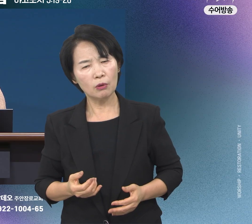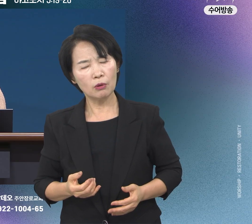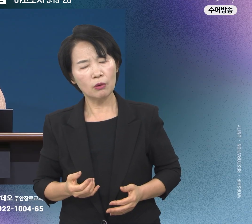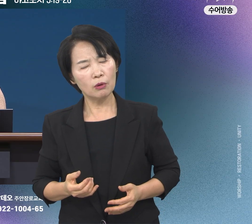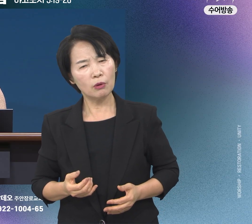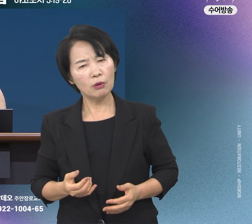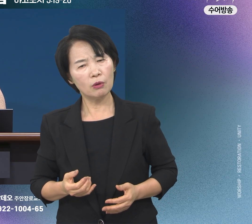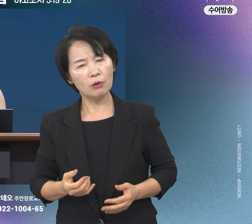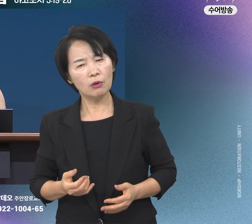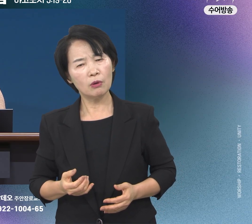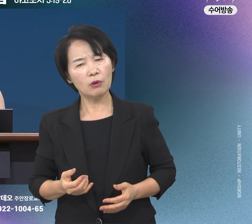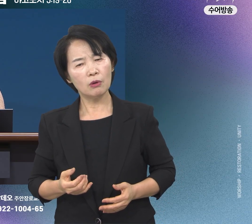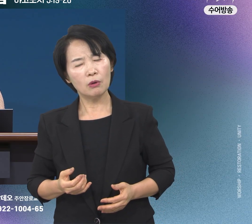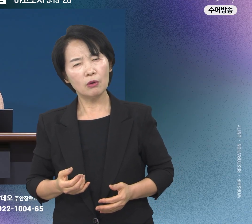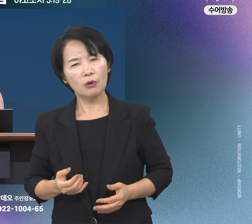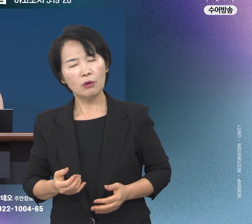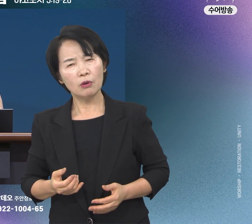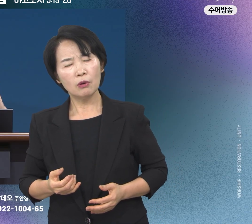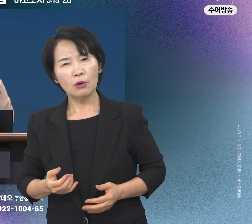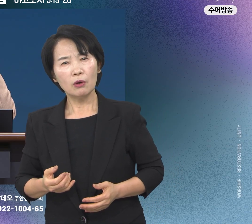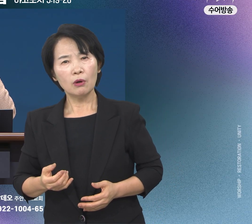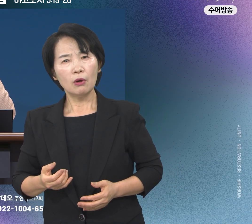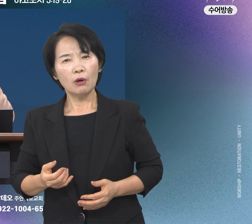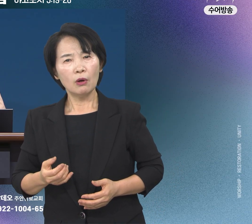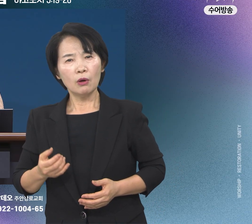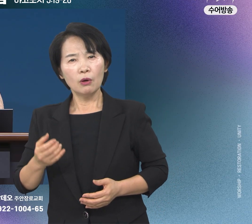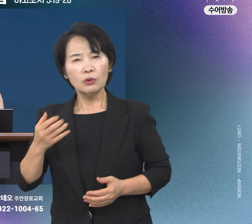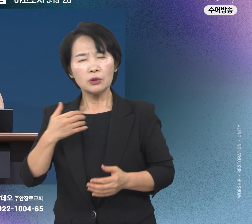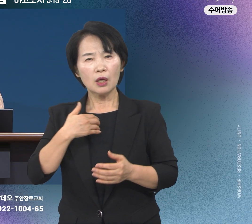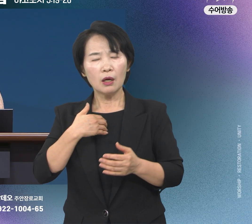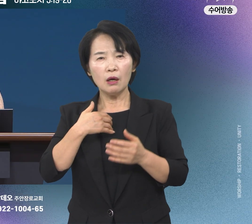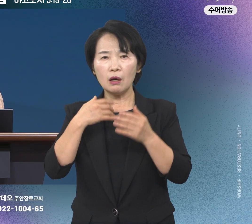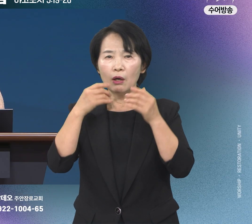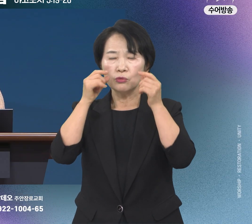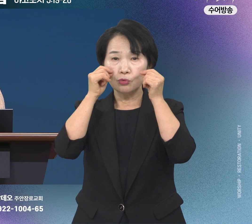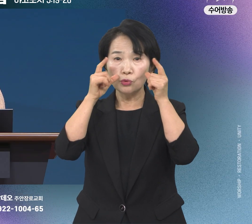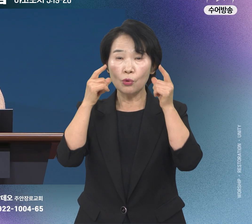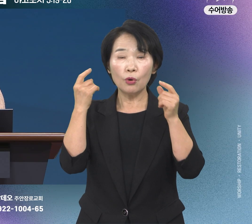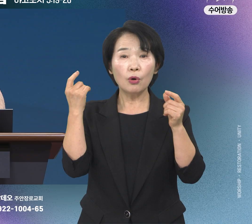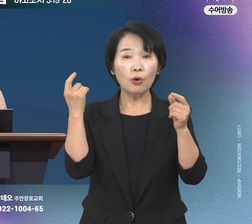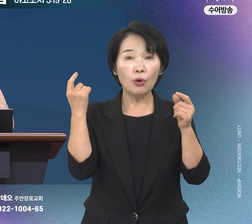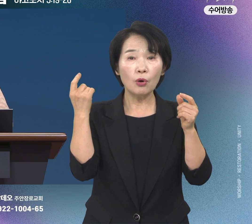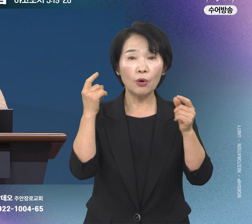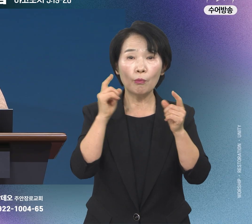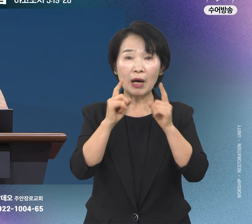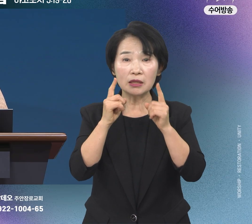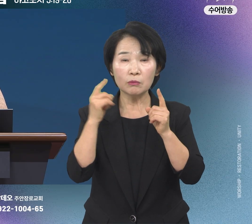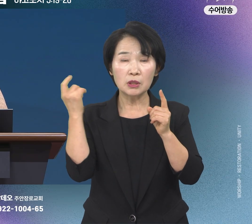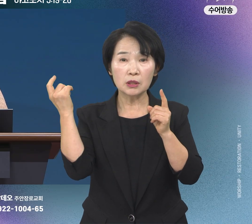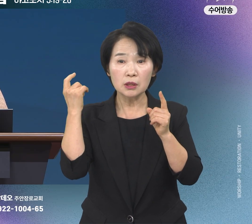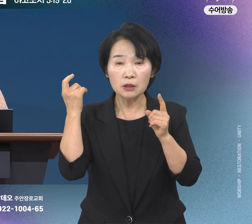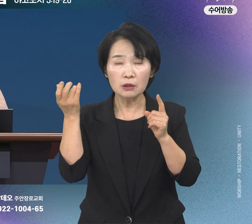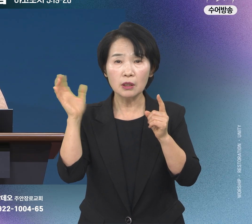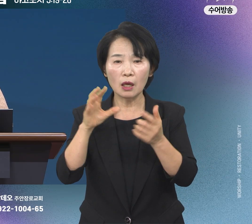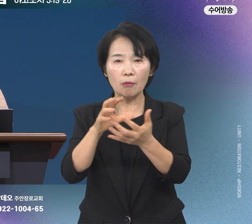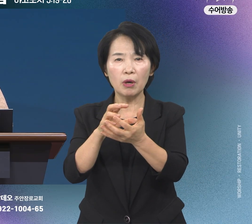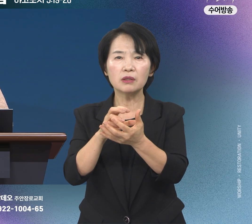근데 제가 여기서 그냥 눈 감고 눈 뜨고 듣는 상황에서 이 복음이